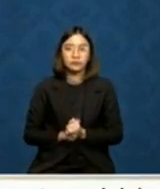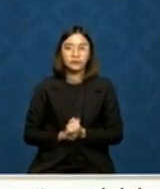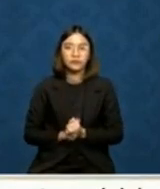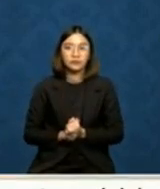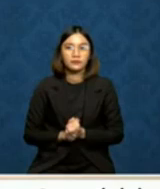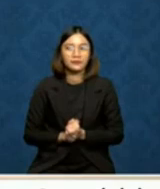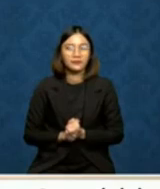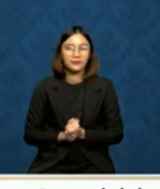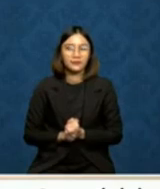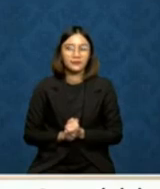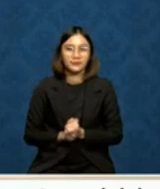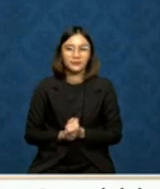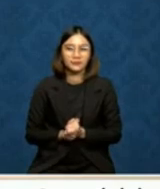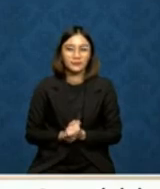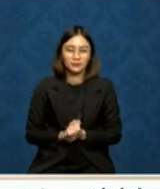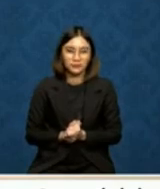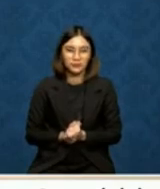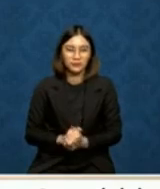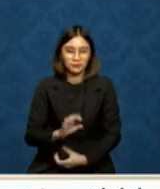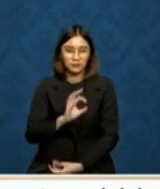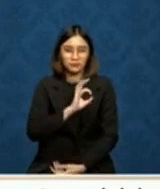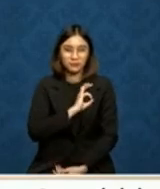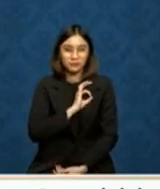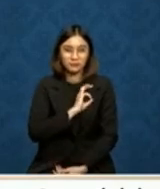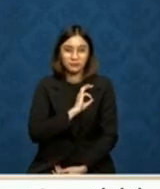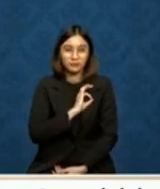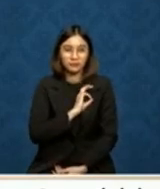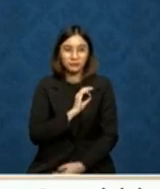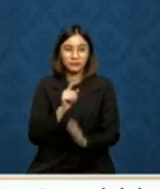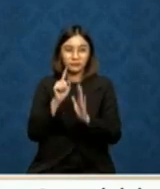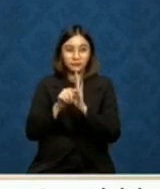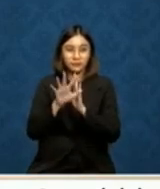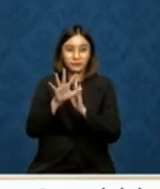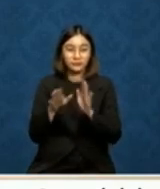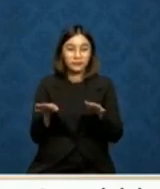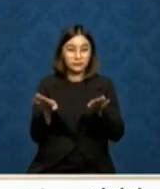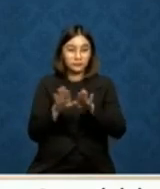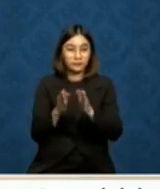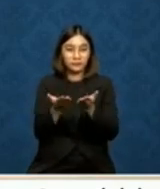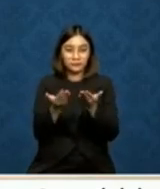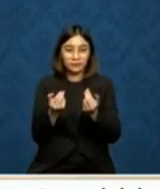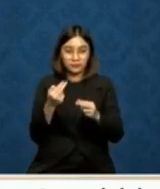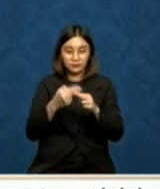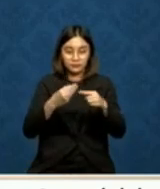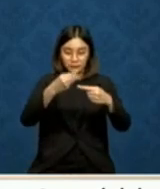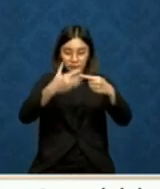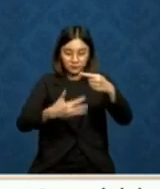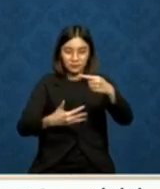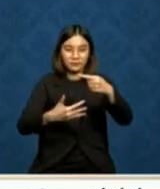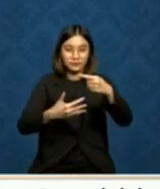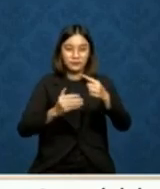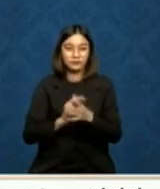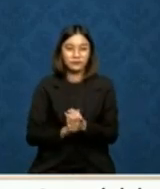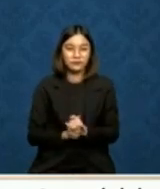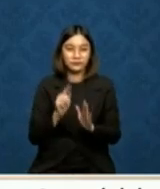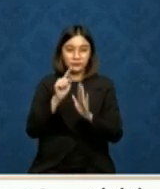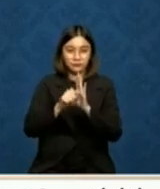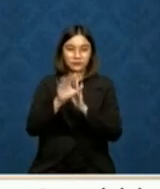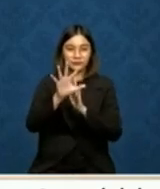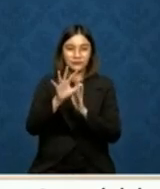ครับขอบคุณครับท่านสมาชิกครับอีก5นาทีจะปิดรับลงชื่ออภิปรายนะครับอีก5น